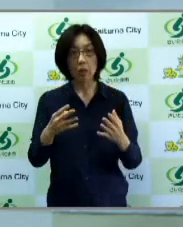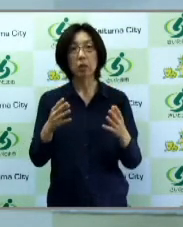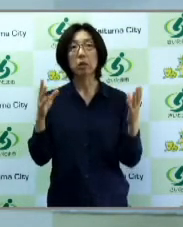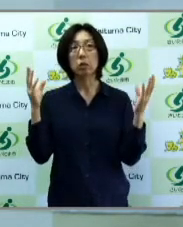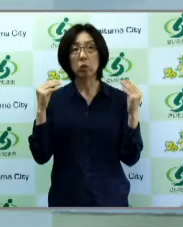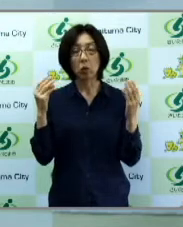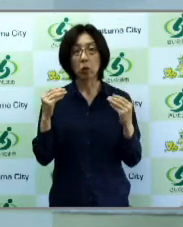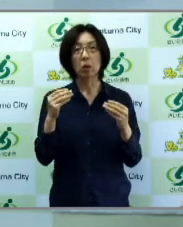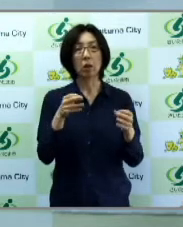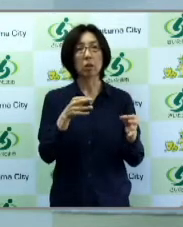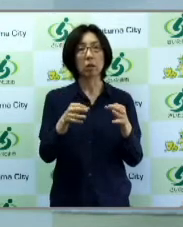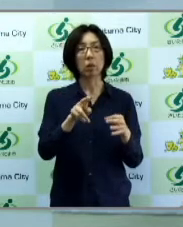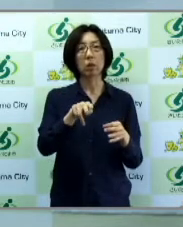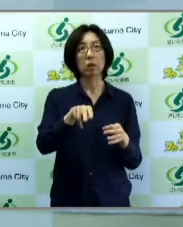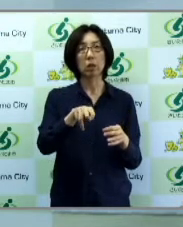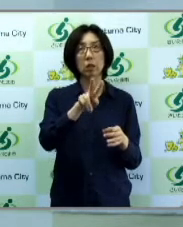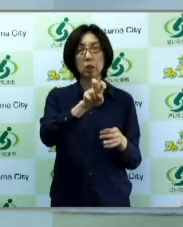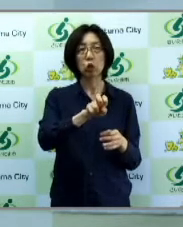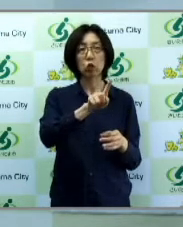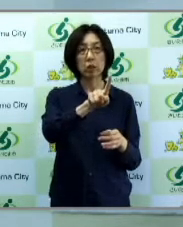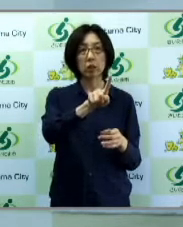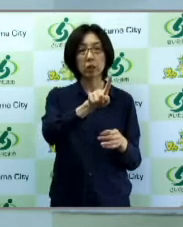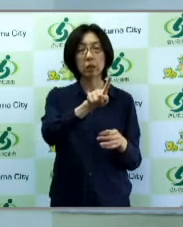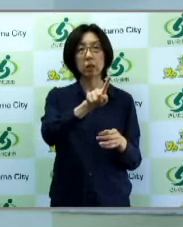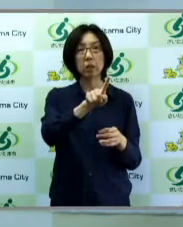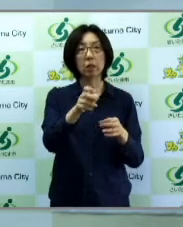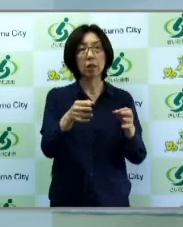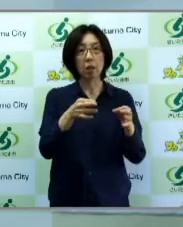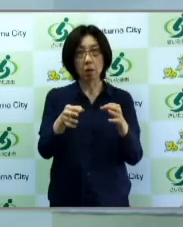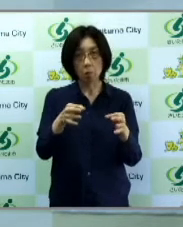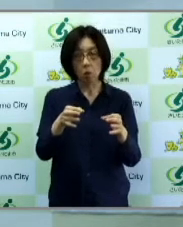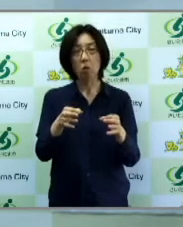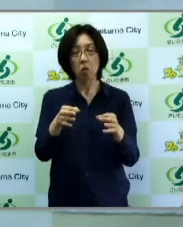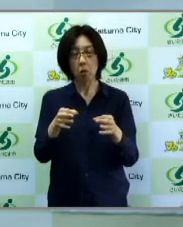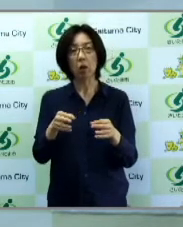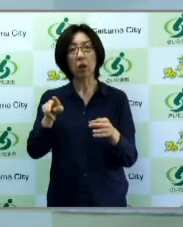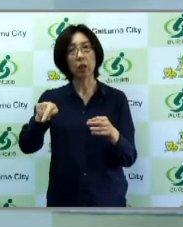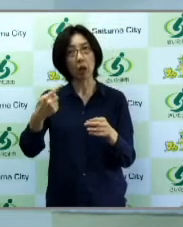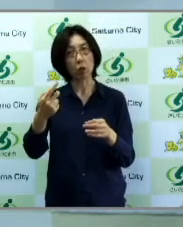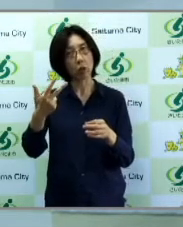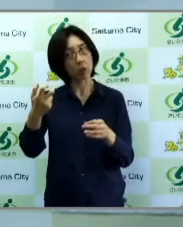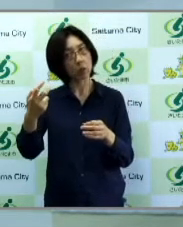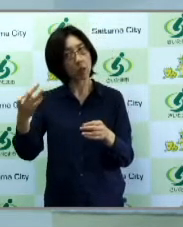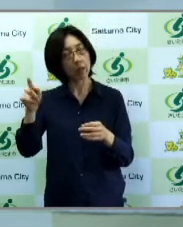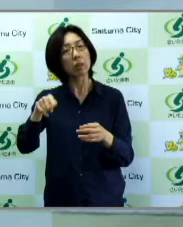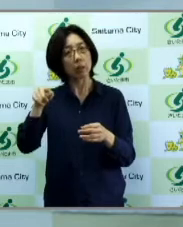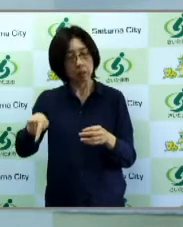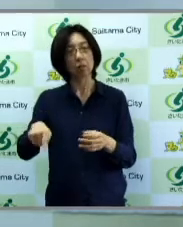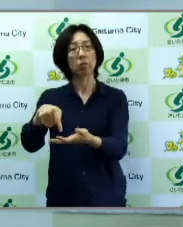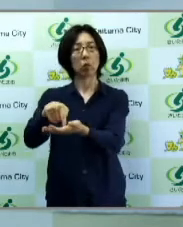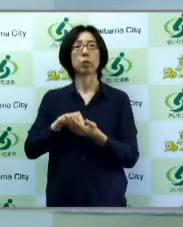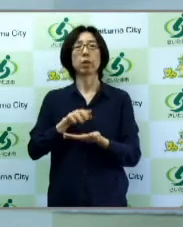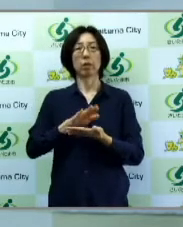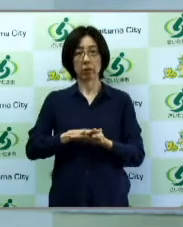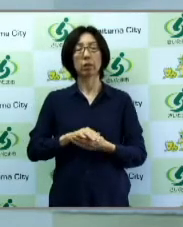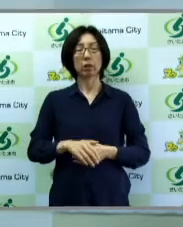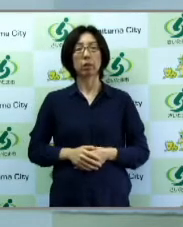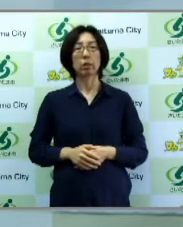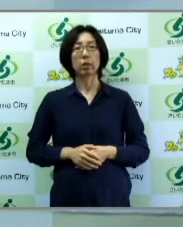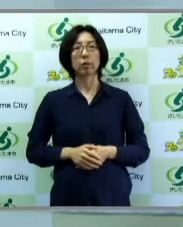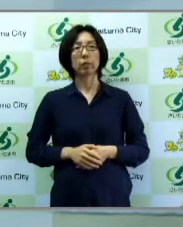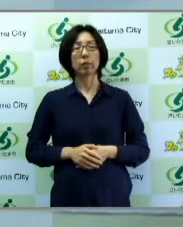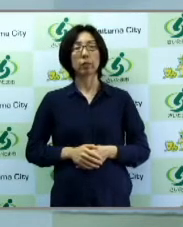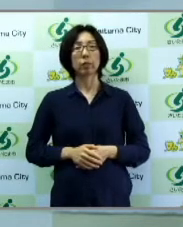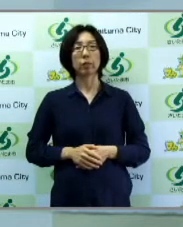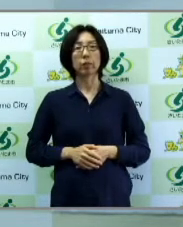183人だったんですかね、ちょっとこれ正確な数字あったら教えますが、そういった申し込みをいただいているところでございます。申し込